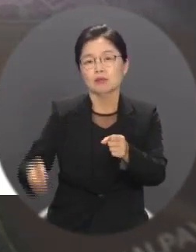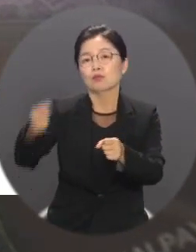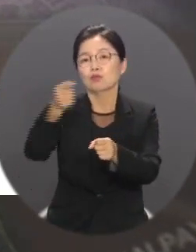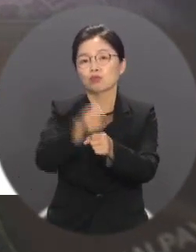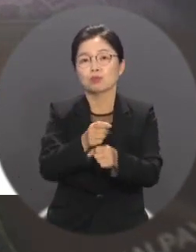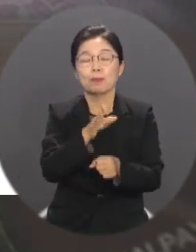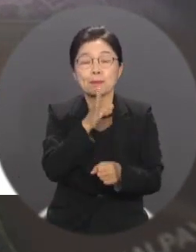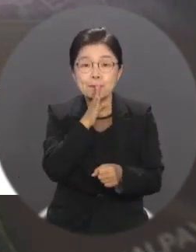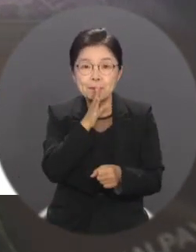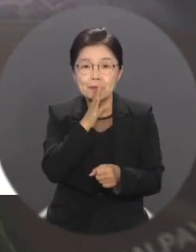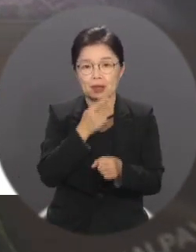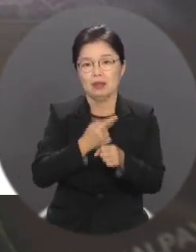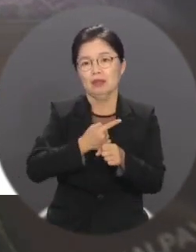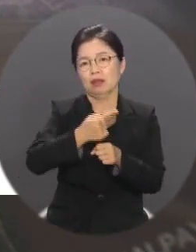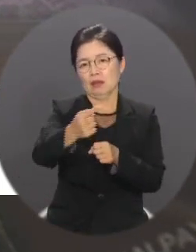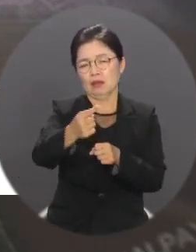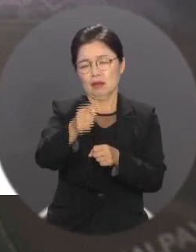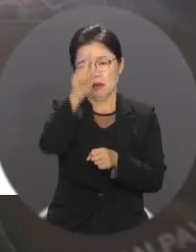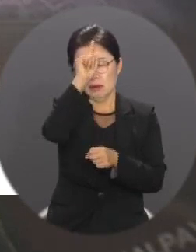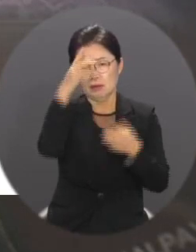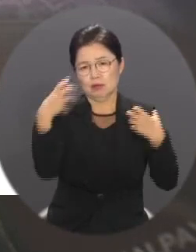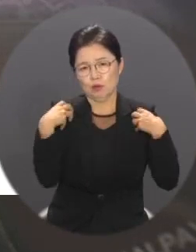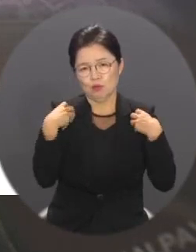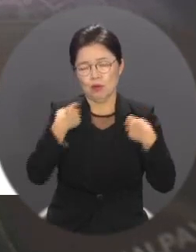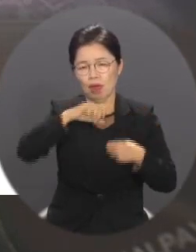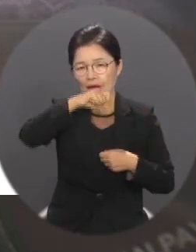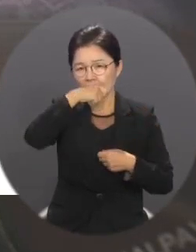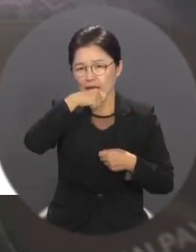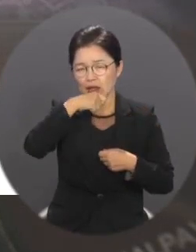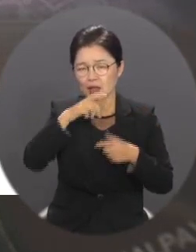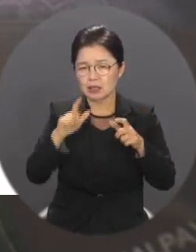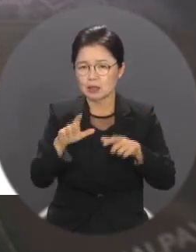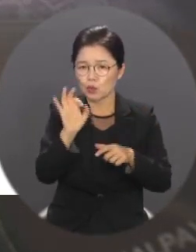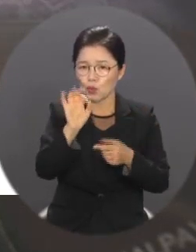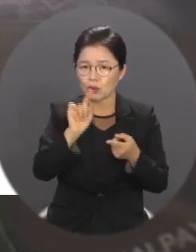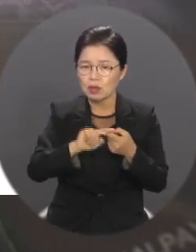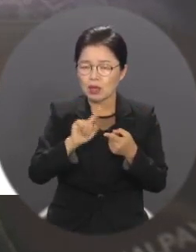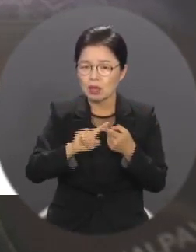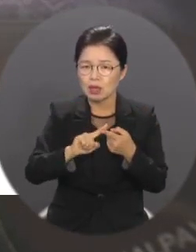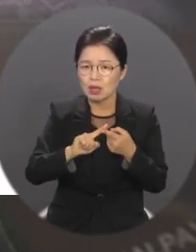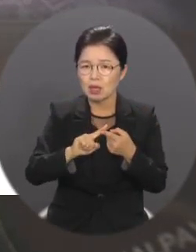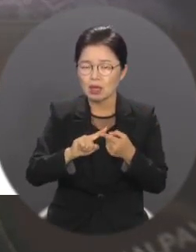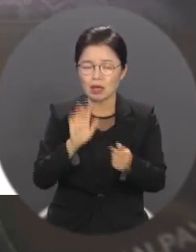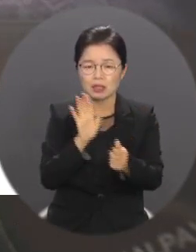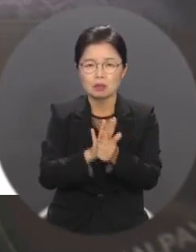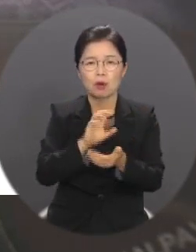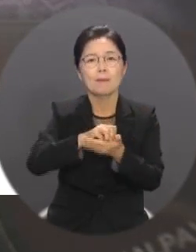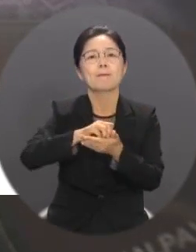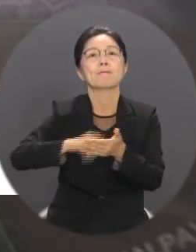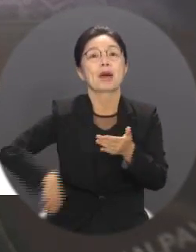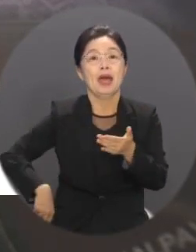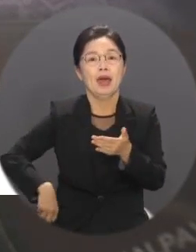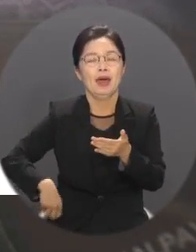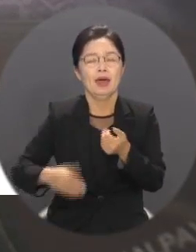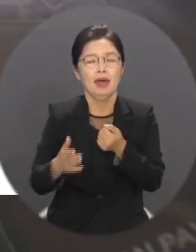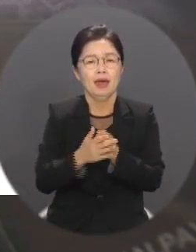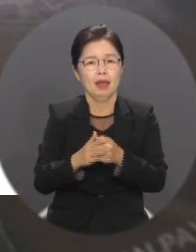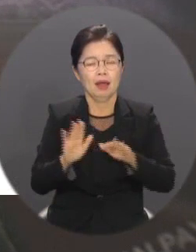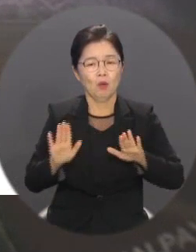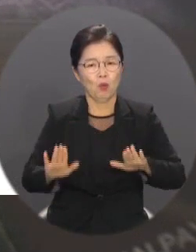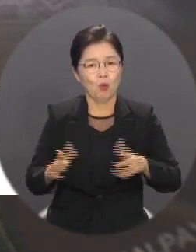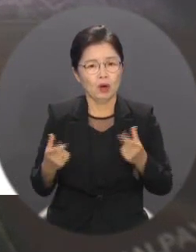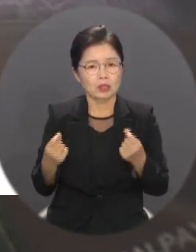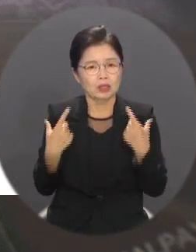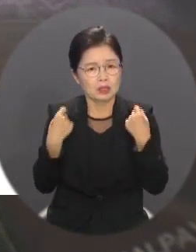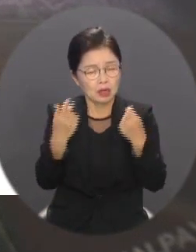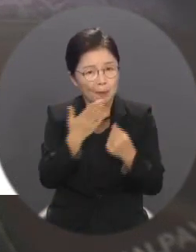시작되지만 정부가 내년도 예산안에서 지역화폐 에 대한 지원을 모두 삭감 하면서 올해 처럼 유지될 수 있을지